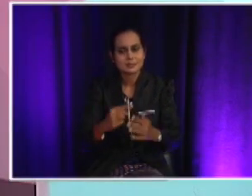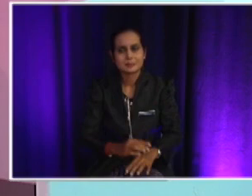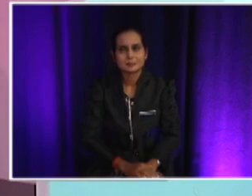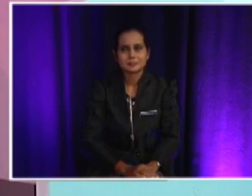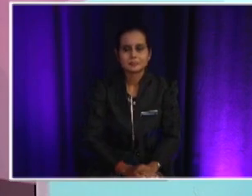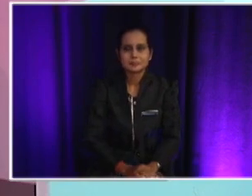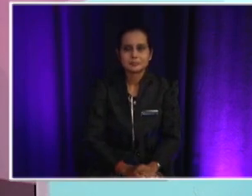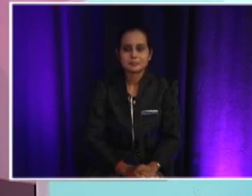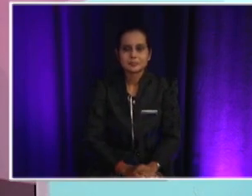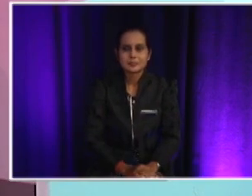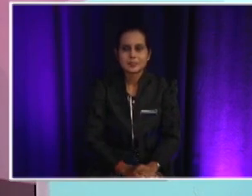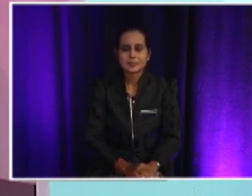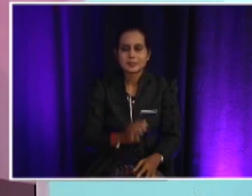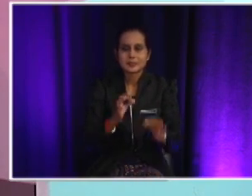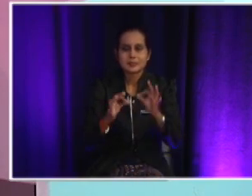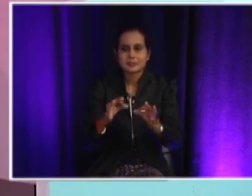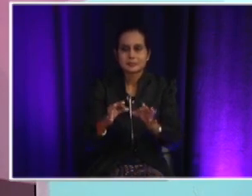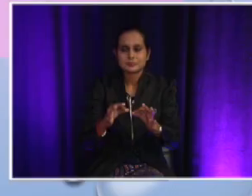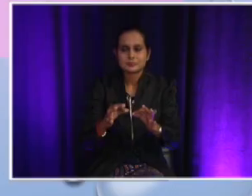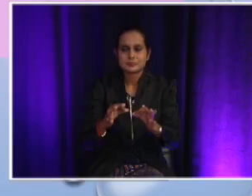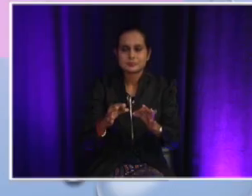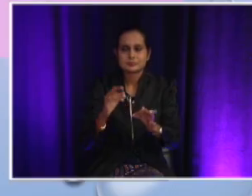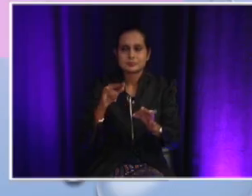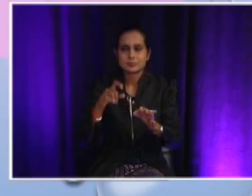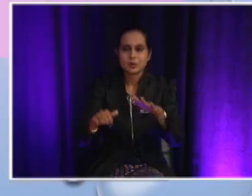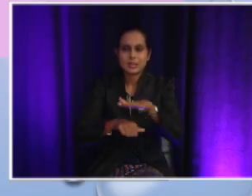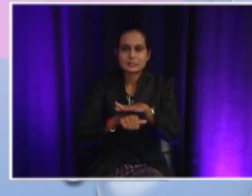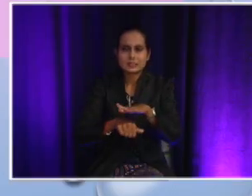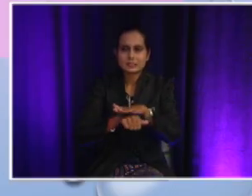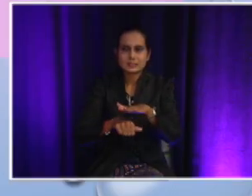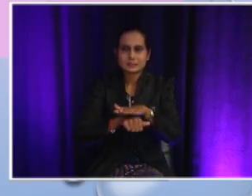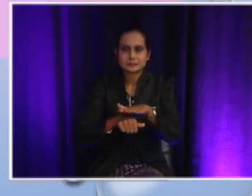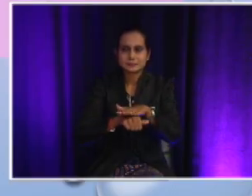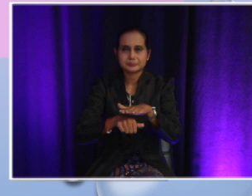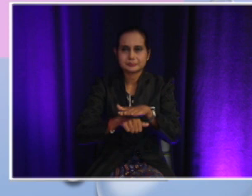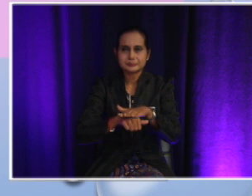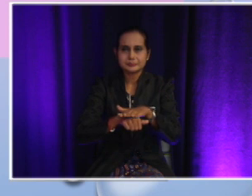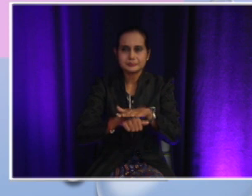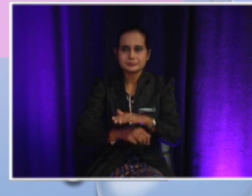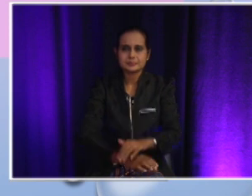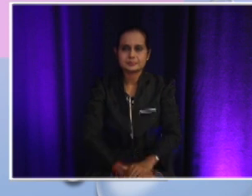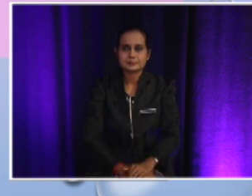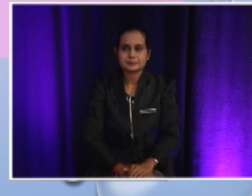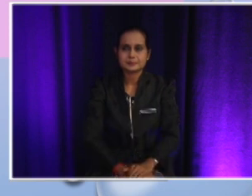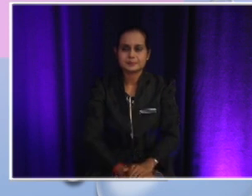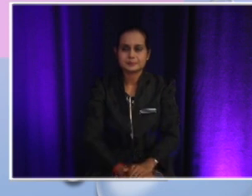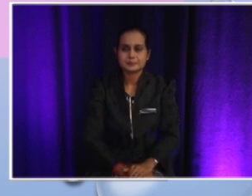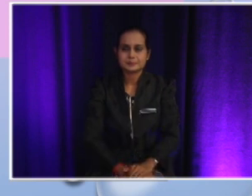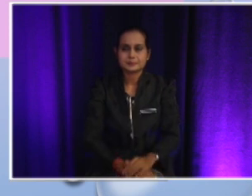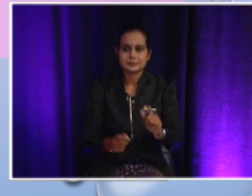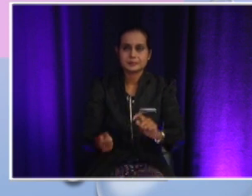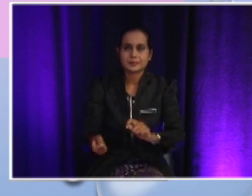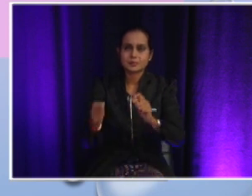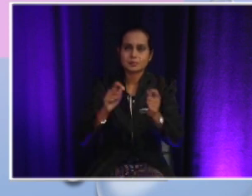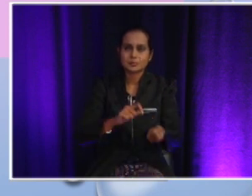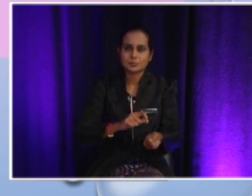basic mestilah kalau nak melakar ini basic, takkan kita tak boleh buat kan? Ini asal. Okey, ini pun asal, ini pun asal. Ini tadi kita